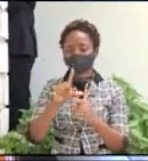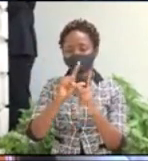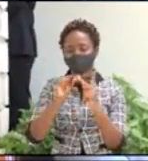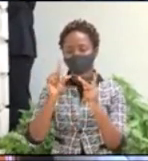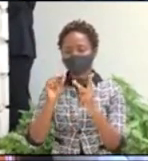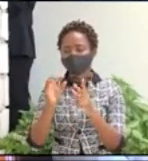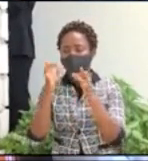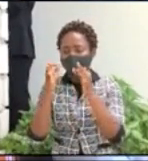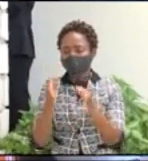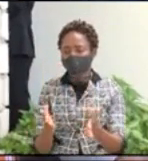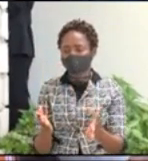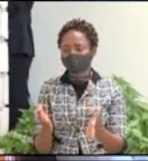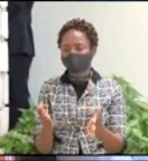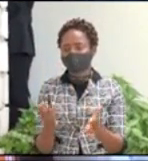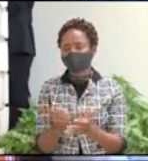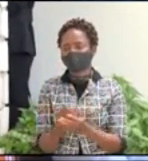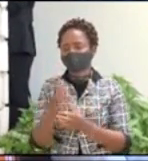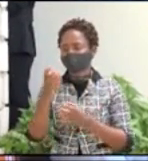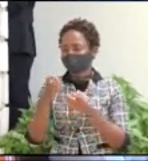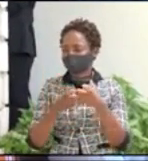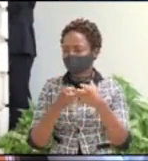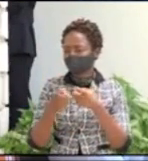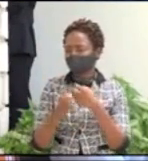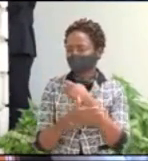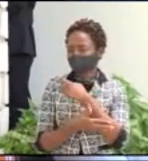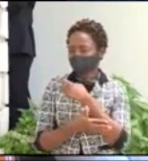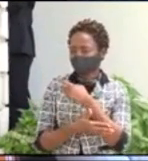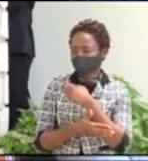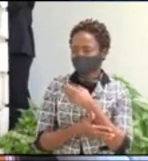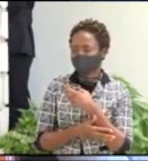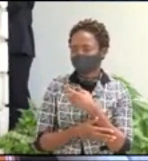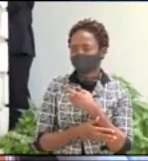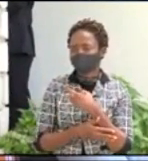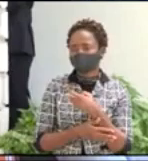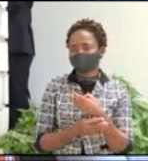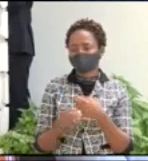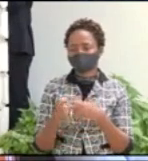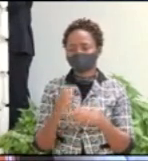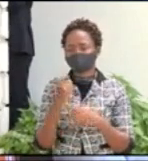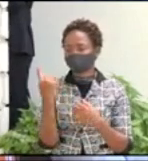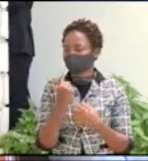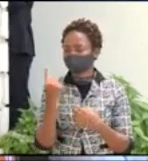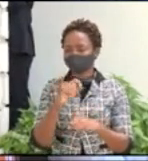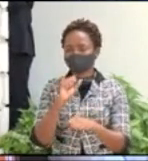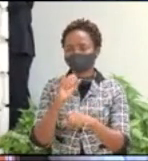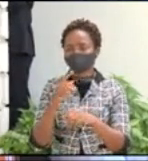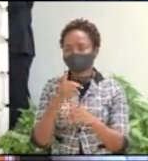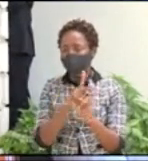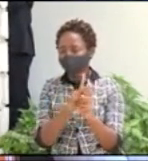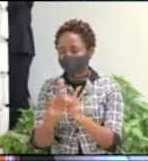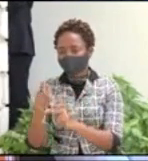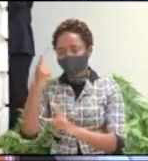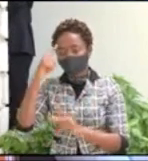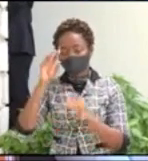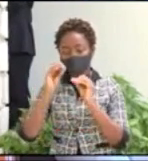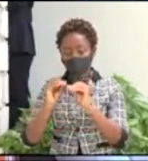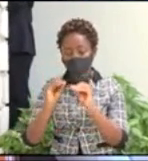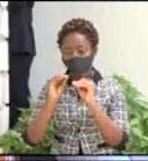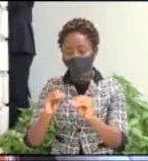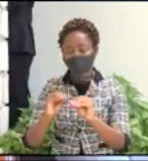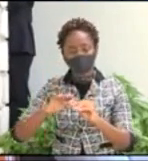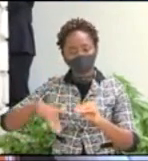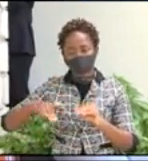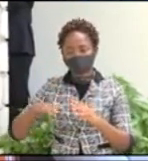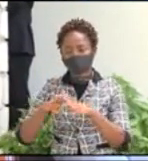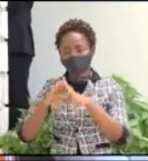même qui décide pour venir diriger. J'aime toujours dire là c'est bon, nous commencer une formation parce que campagne beaucoup ouverte,